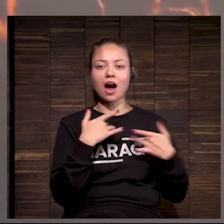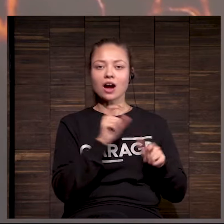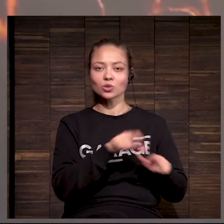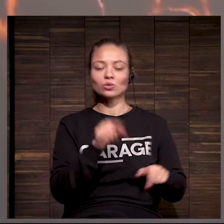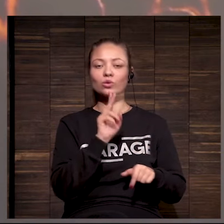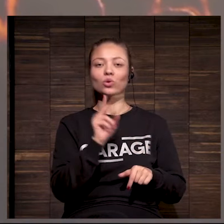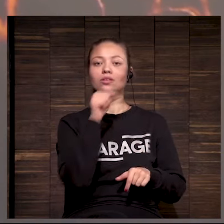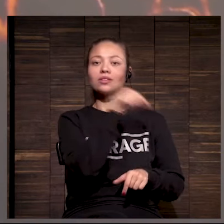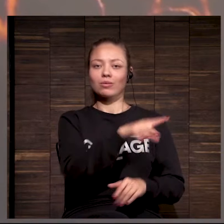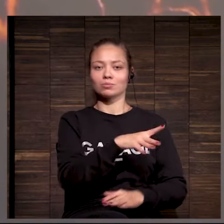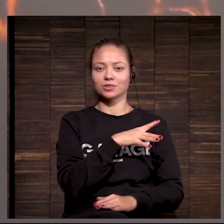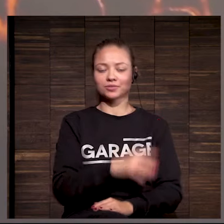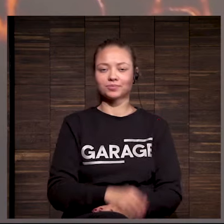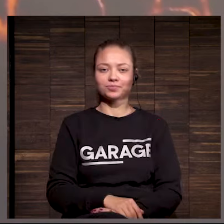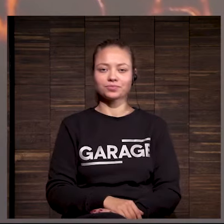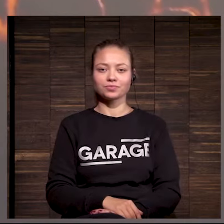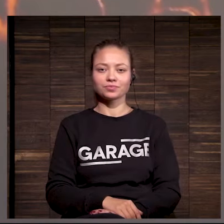там бы